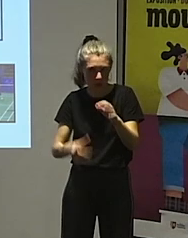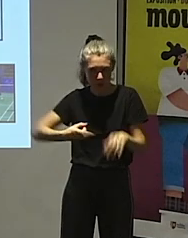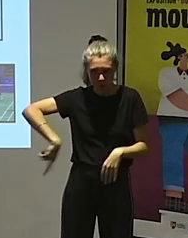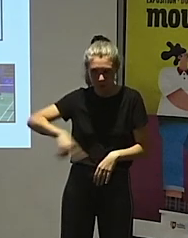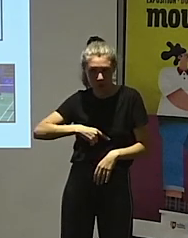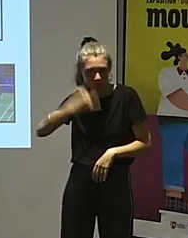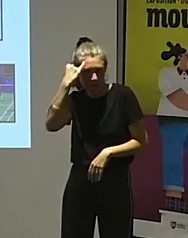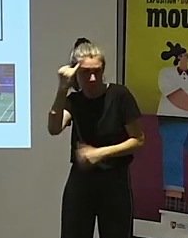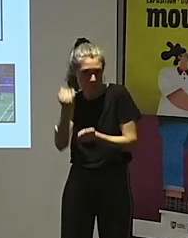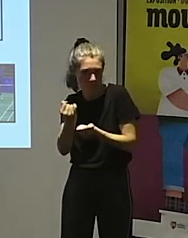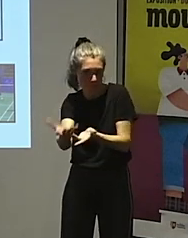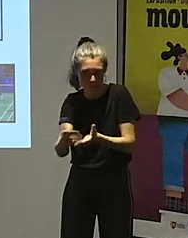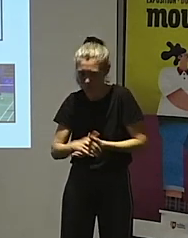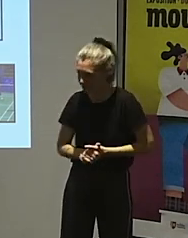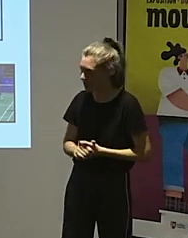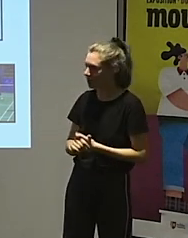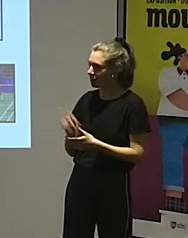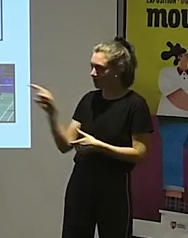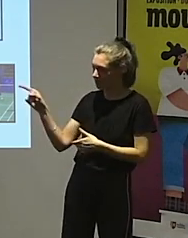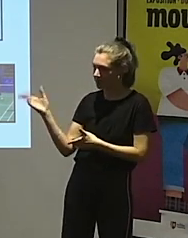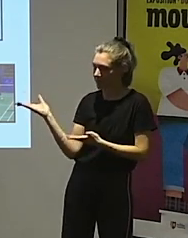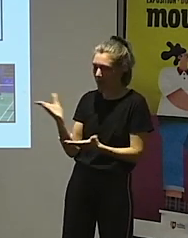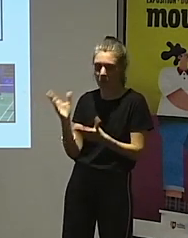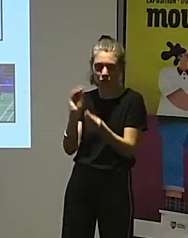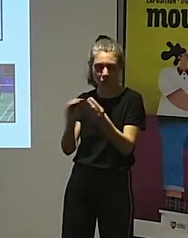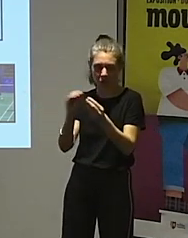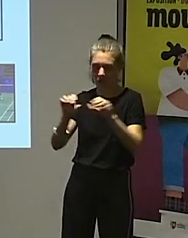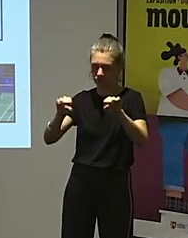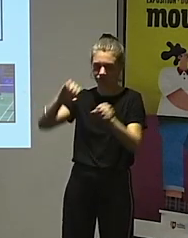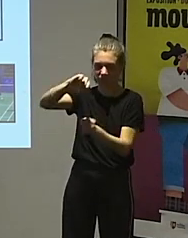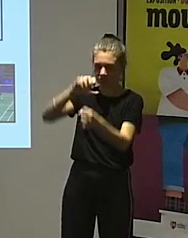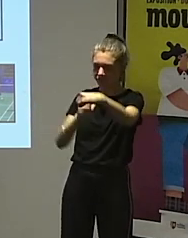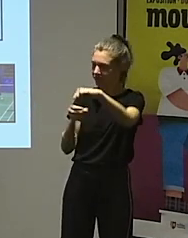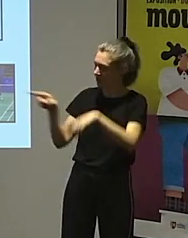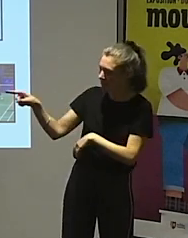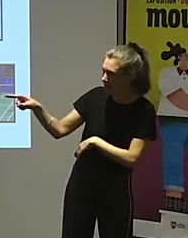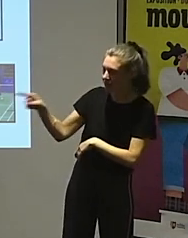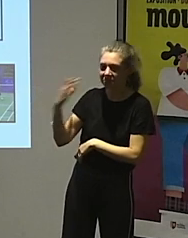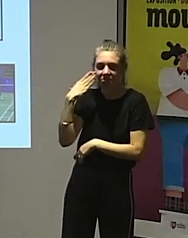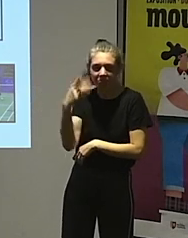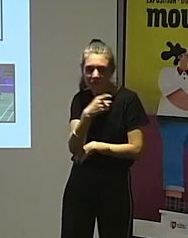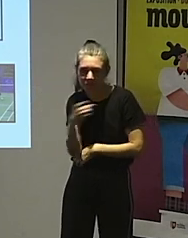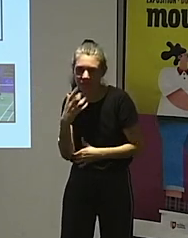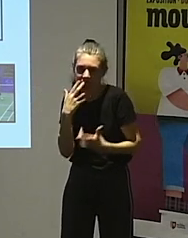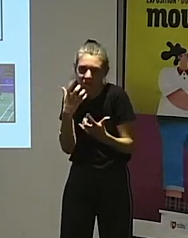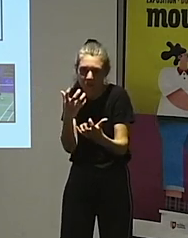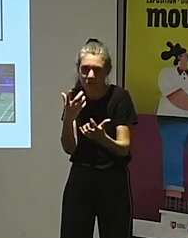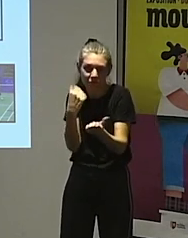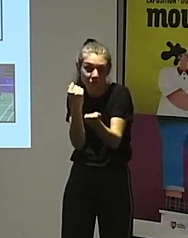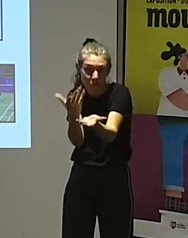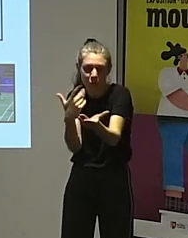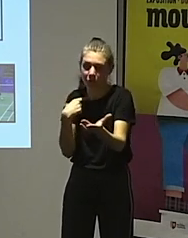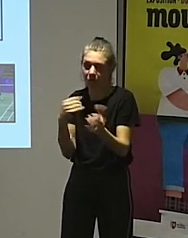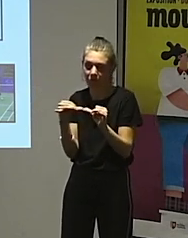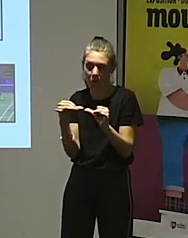ramené un objet, un catchball, ça s'appelle. Et ce qu'on va vous proposer, pour ceux qui le souhaitent, c'est qu'on le